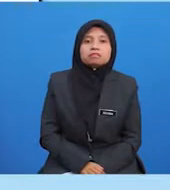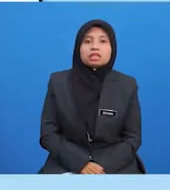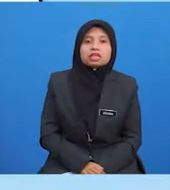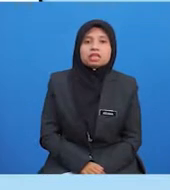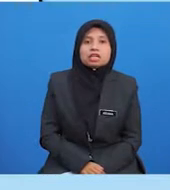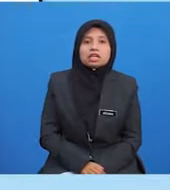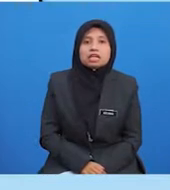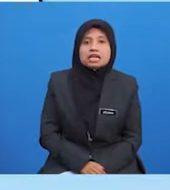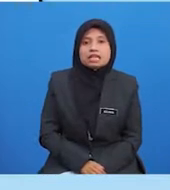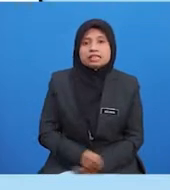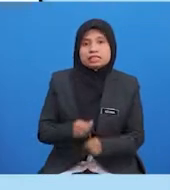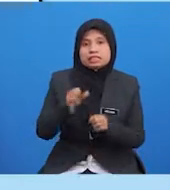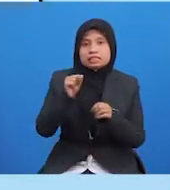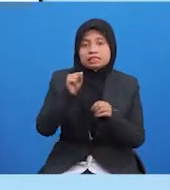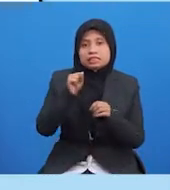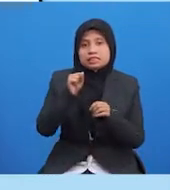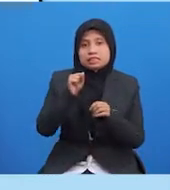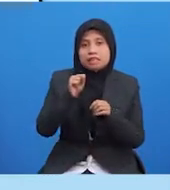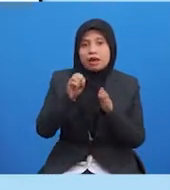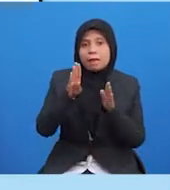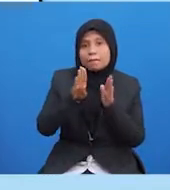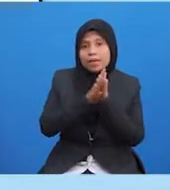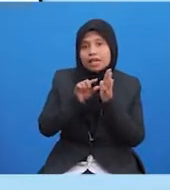syntax background image URL